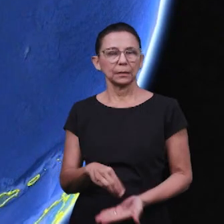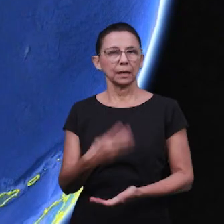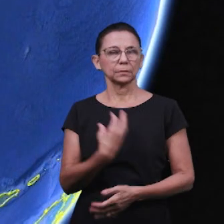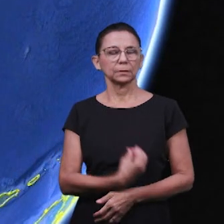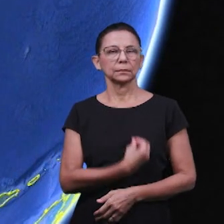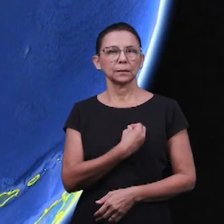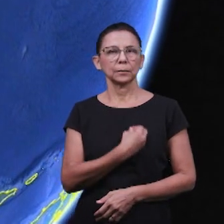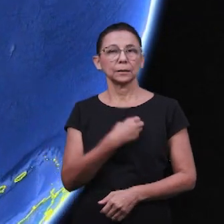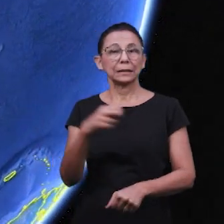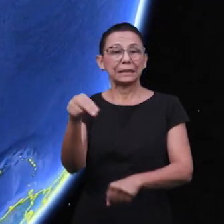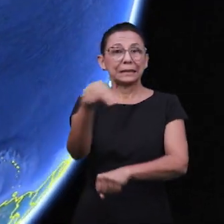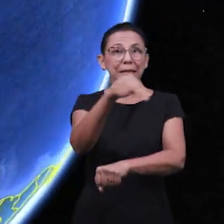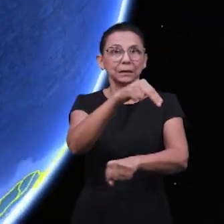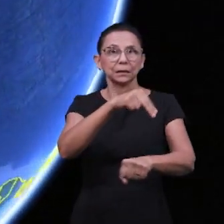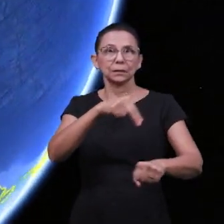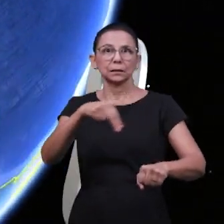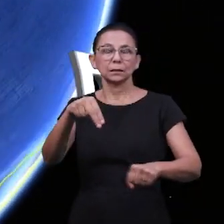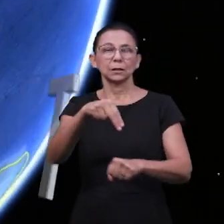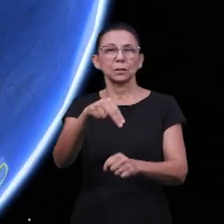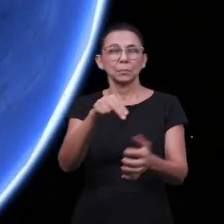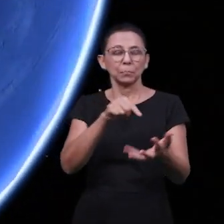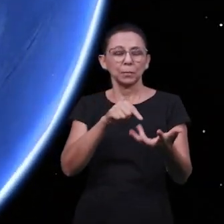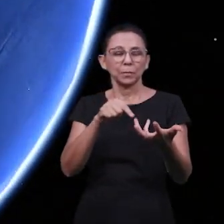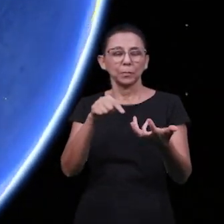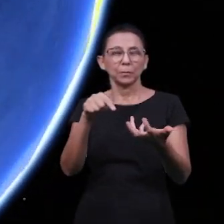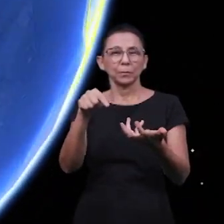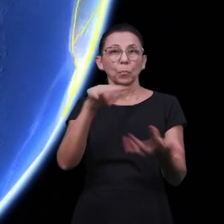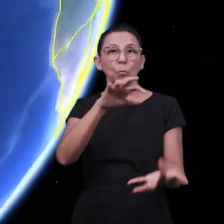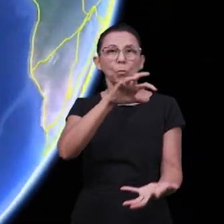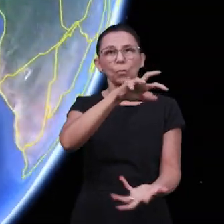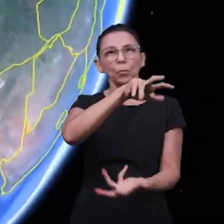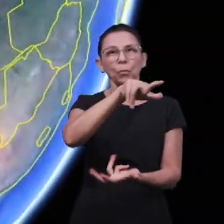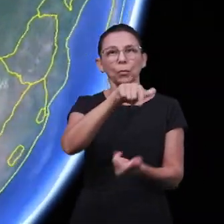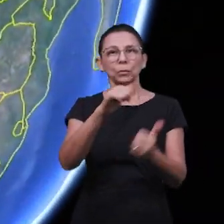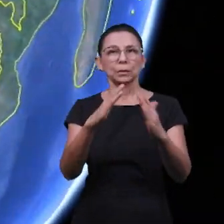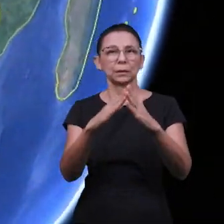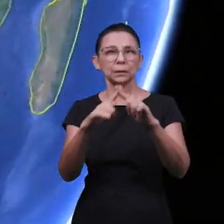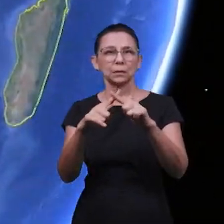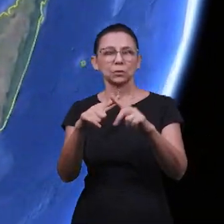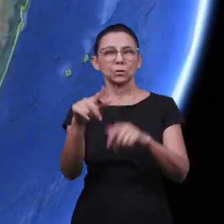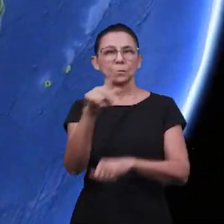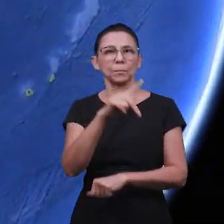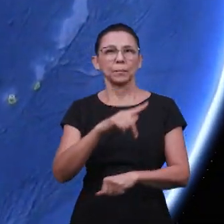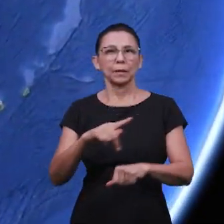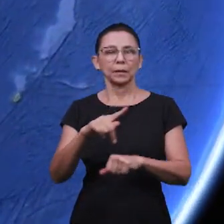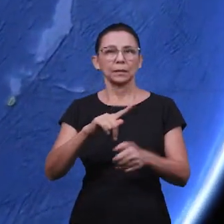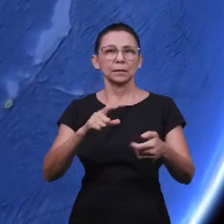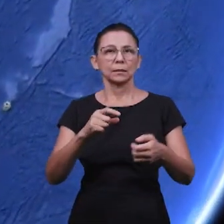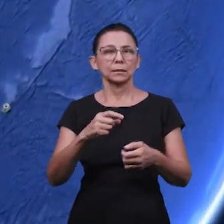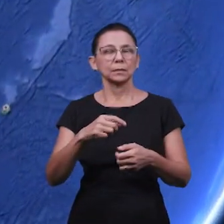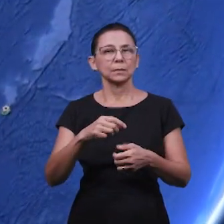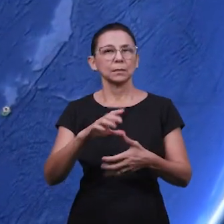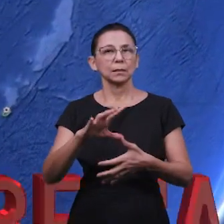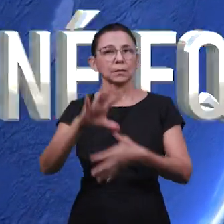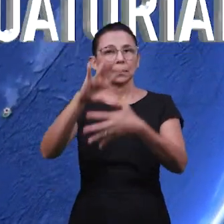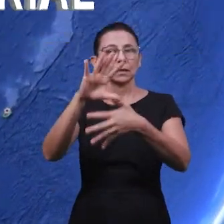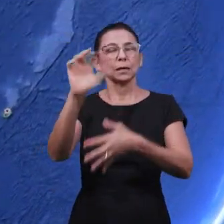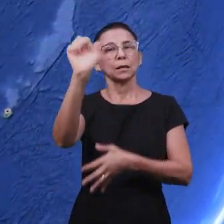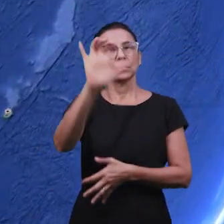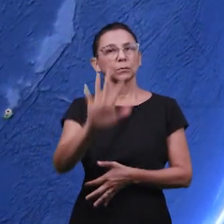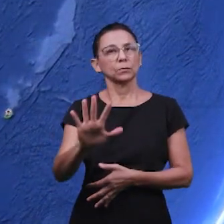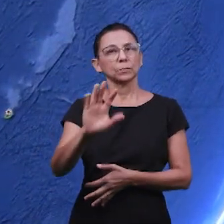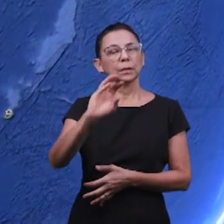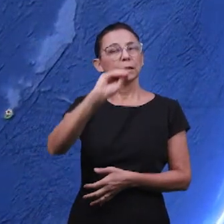L'Église chrétienne Maranatha est présente dans des nations de tous les continents de la planète, des églises des pays dans les